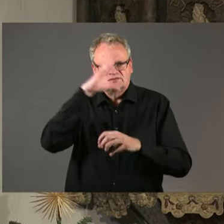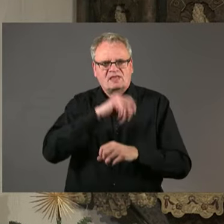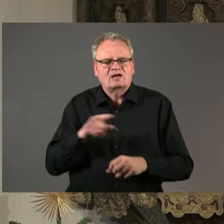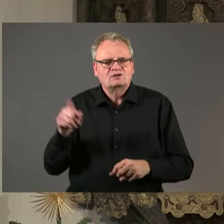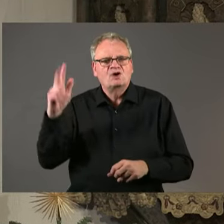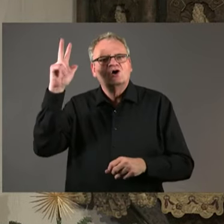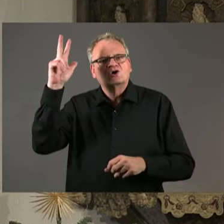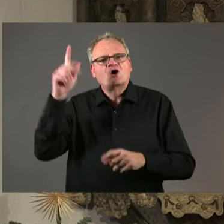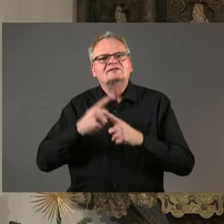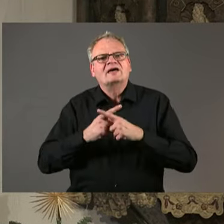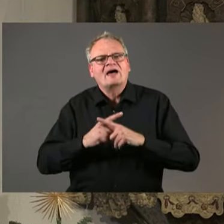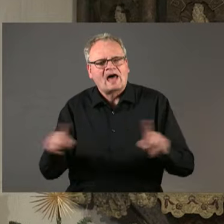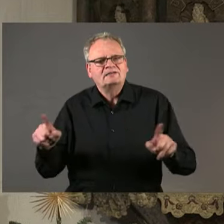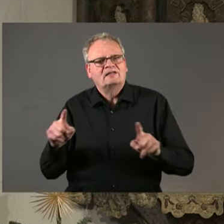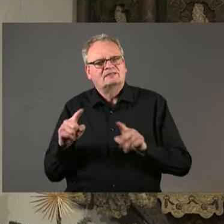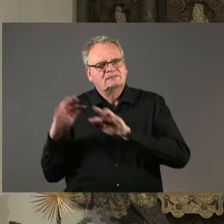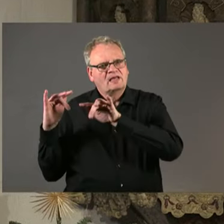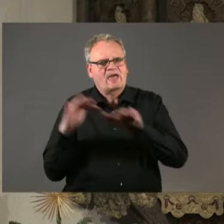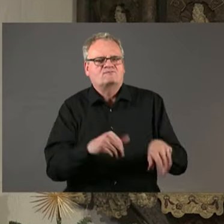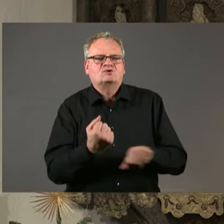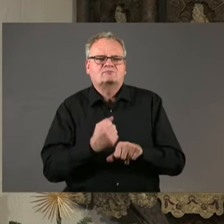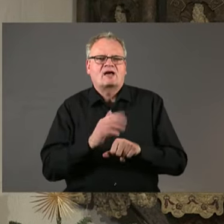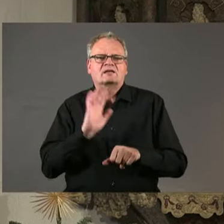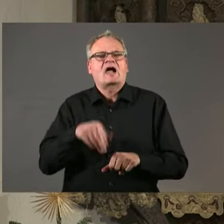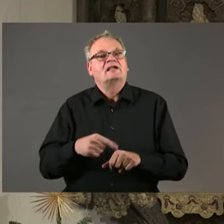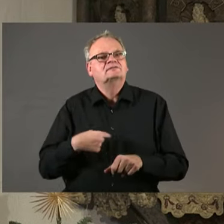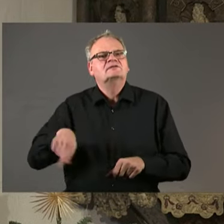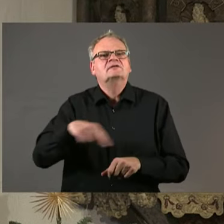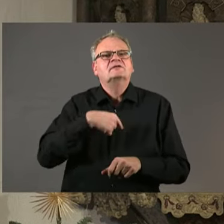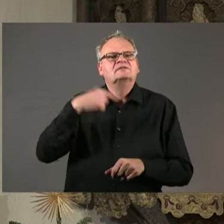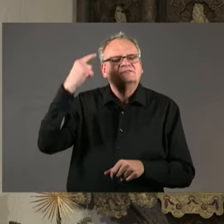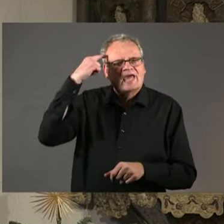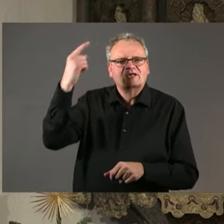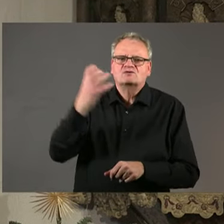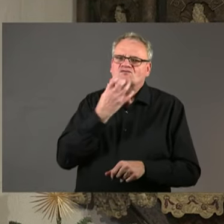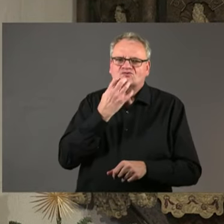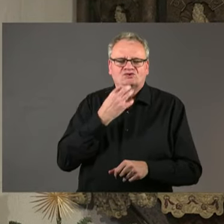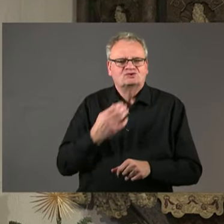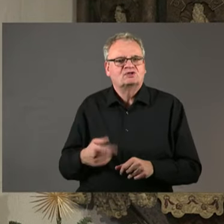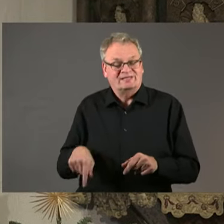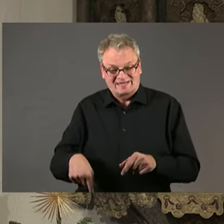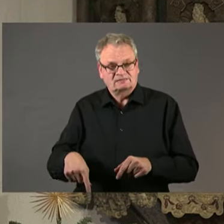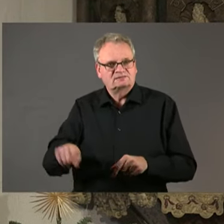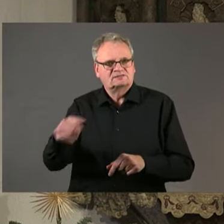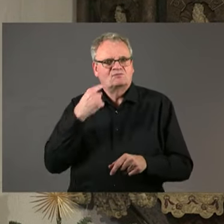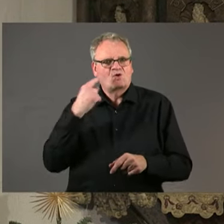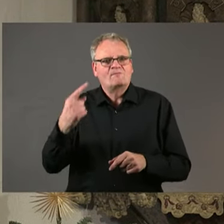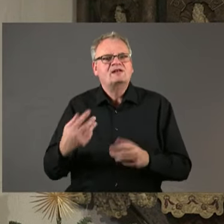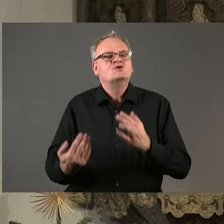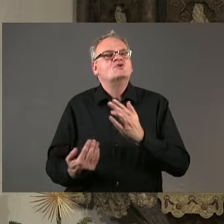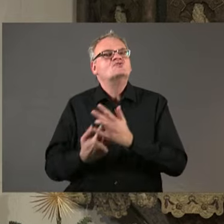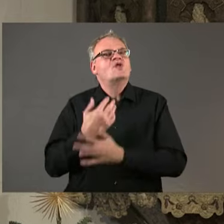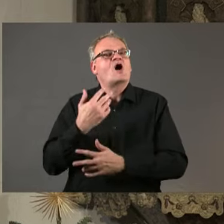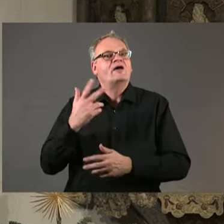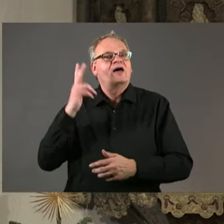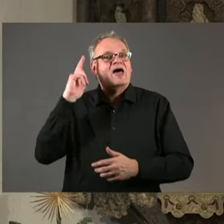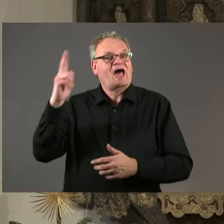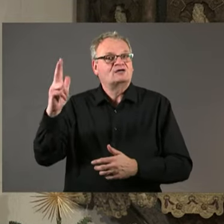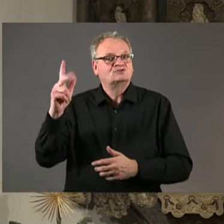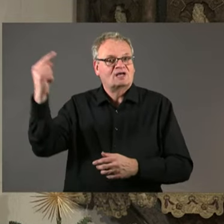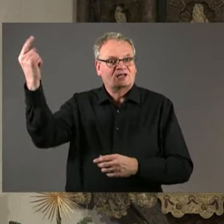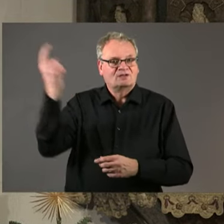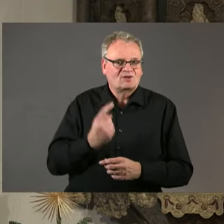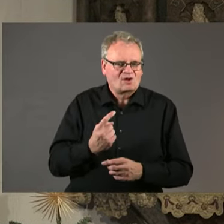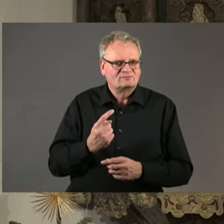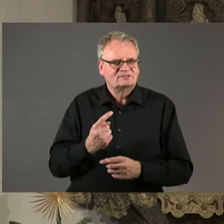eingreift, als wir Menschen es erwarten. Es kommt kein neuer Herrscher, ein Prinz von Gott geschickt, der